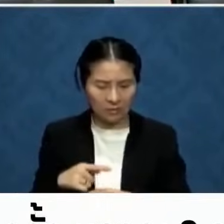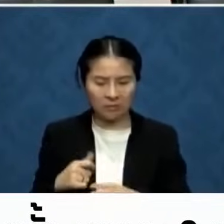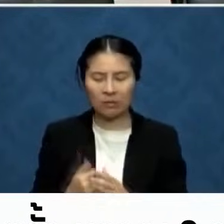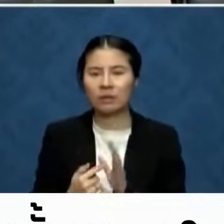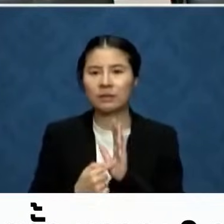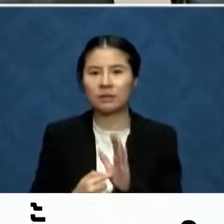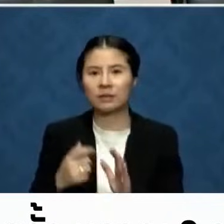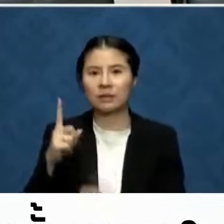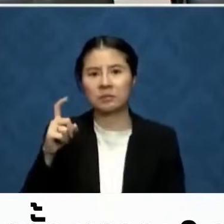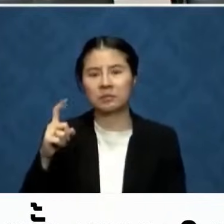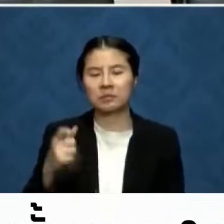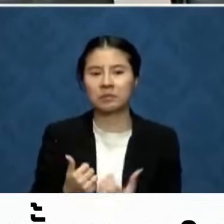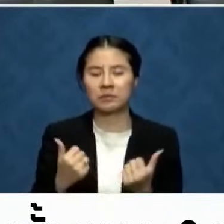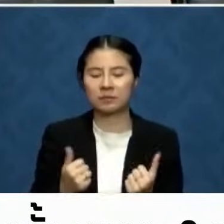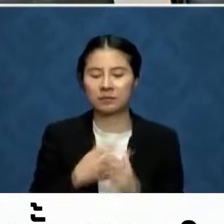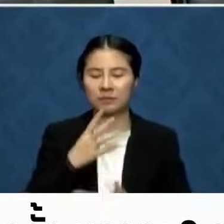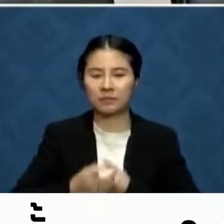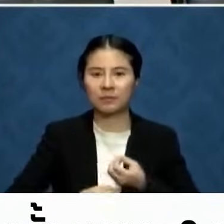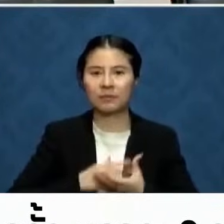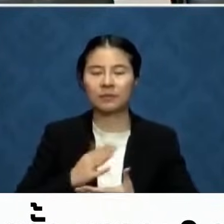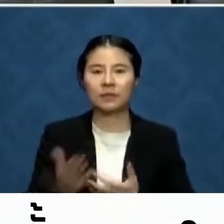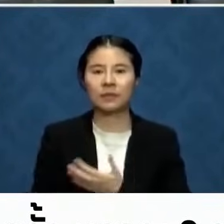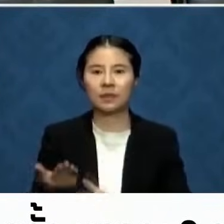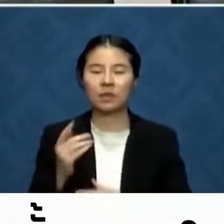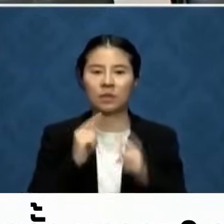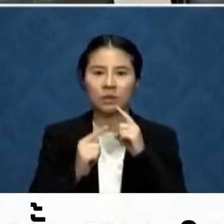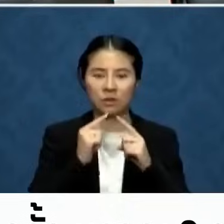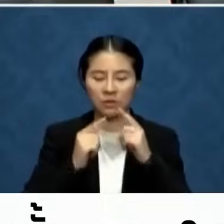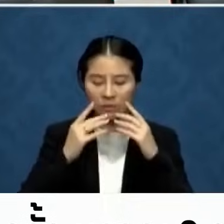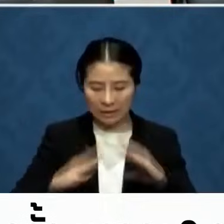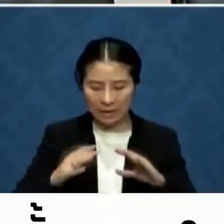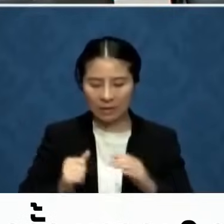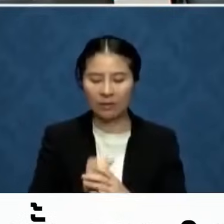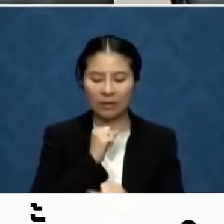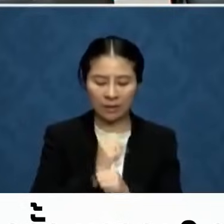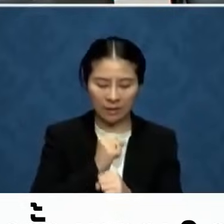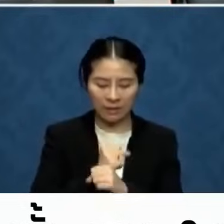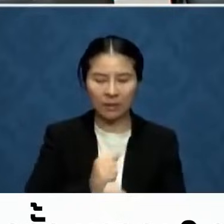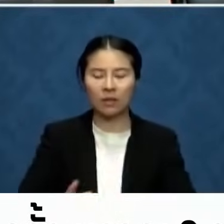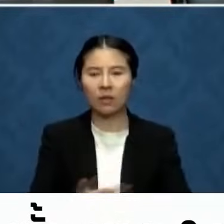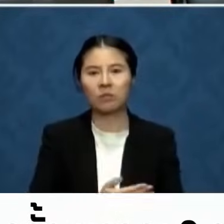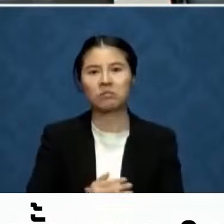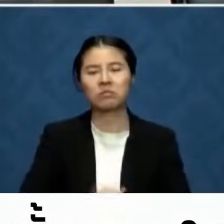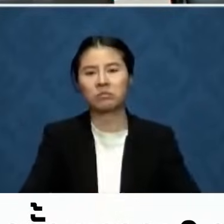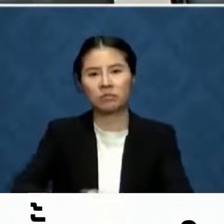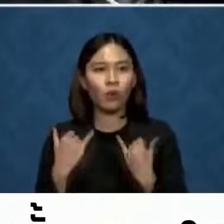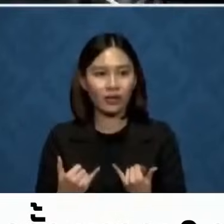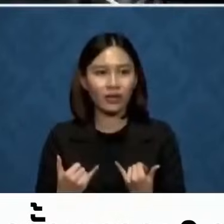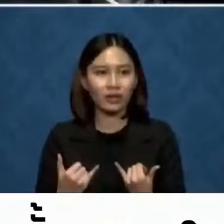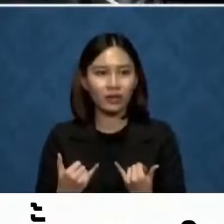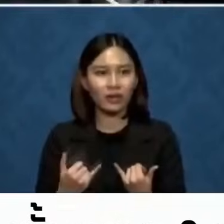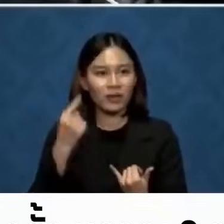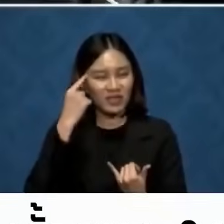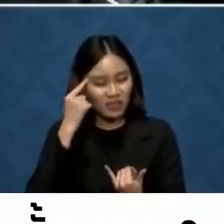วันนั้นเนี่ยสะพานล่มแล้วก็เอาคำที่ทางก้าวไกลเนี่ยเคยพูดบอกว่าสะพานล่ม 1ครั้งผลาญเงินไป 8ล้านกว่า